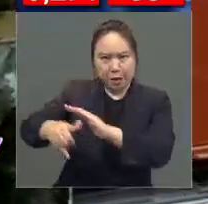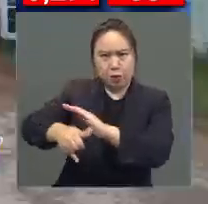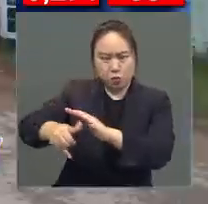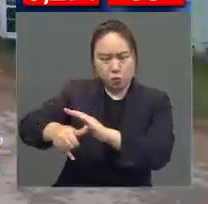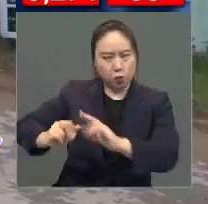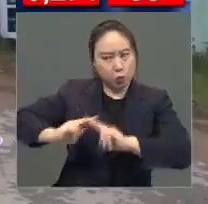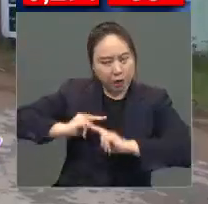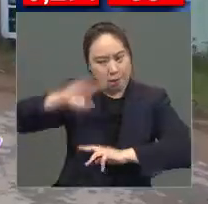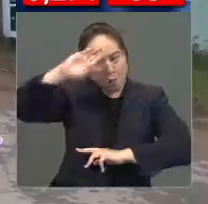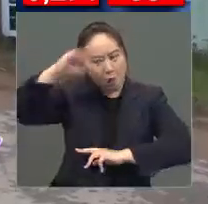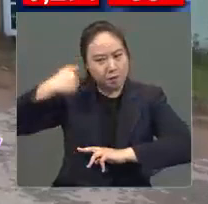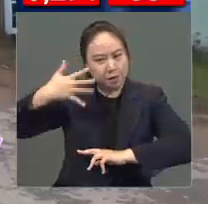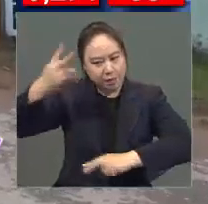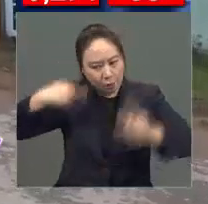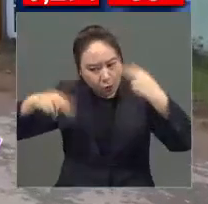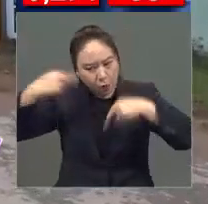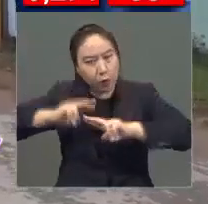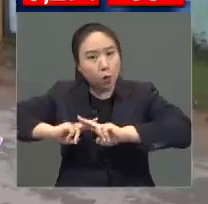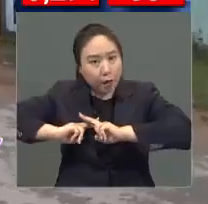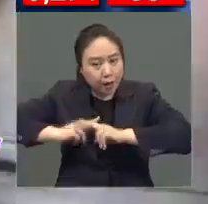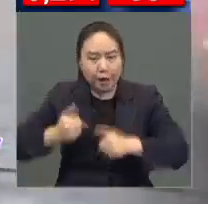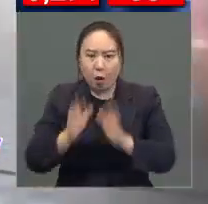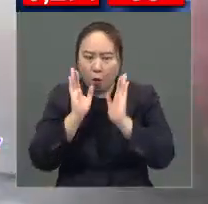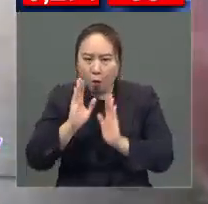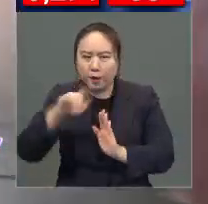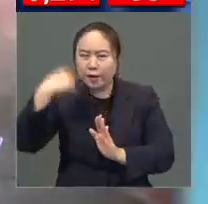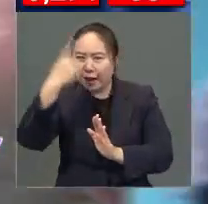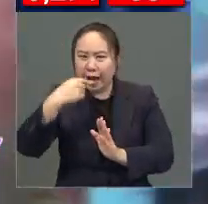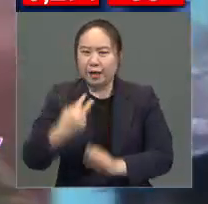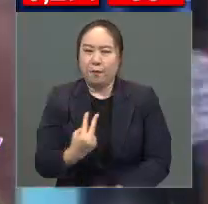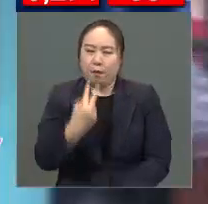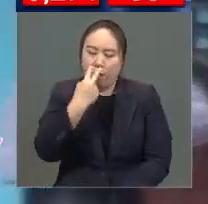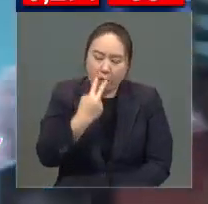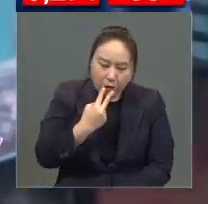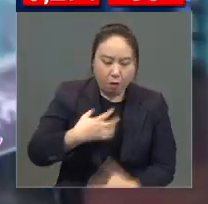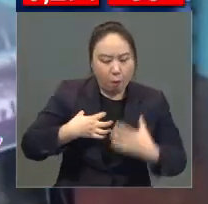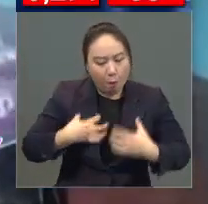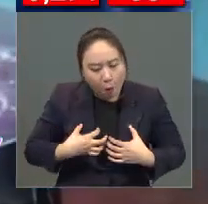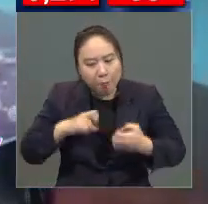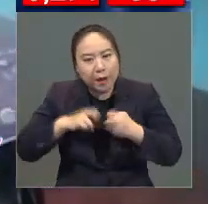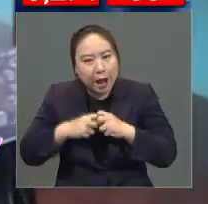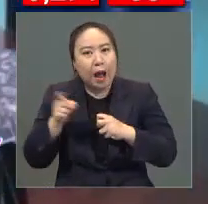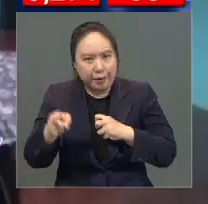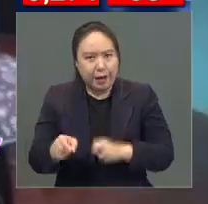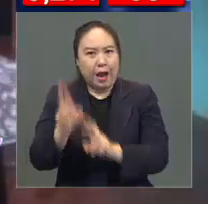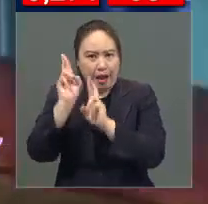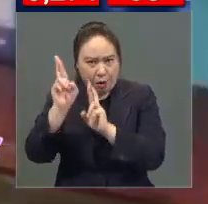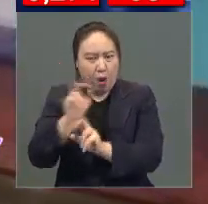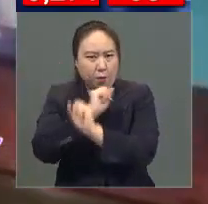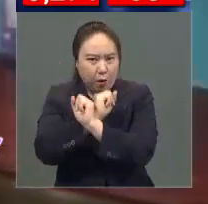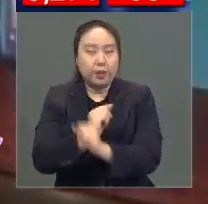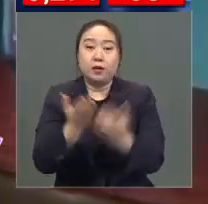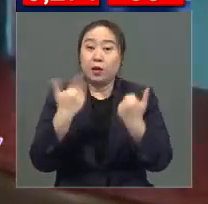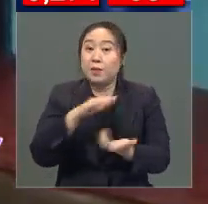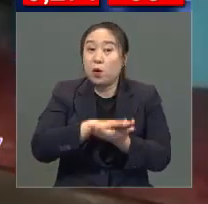และได้มีการเฝ้าระวังผู้ป่วยโรคทางเดินหายใจเป็นกลุ่มก่อนภายในชุมชนด้วยนอกจากนี้ค่ะมีการ